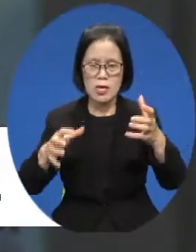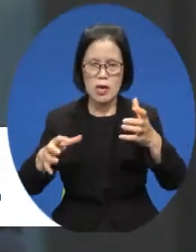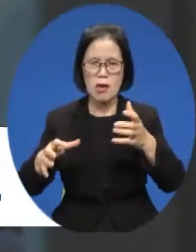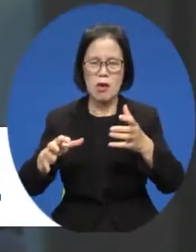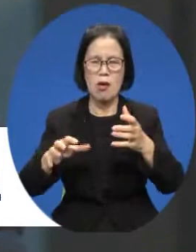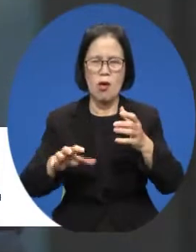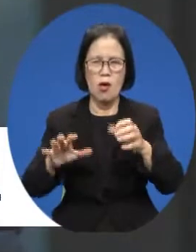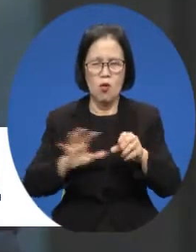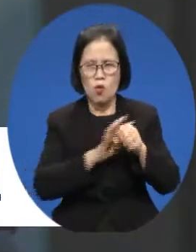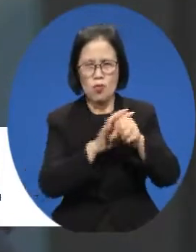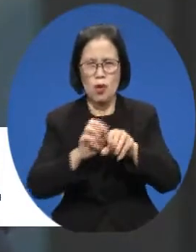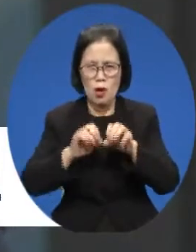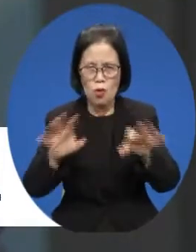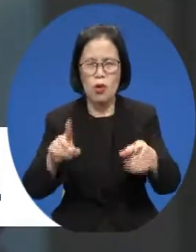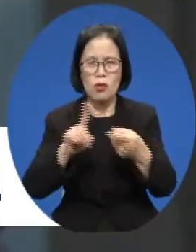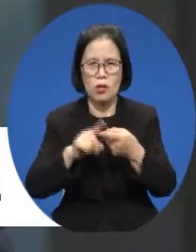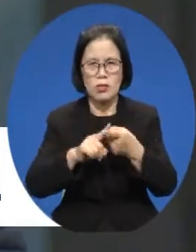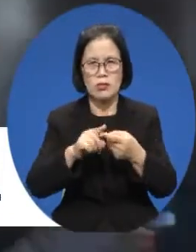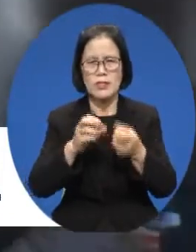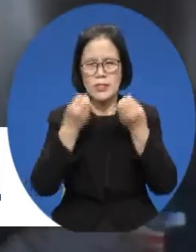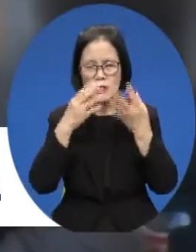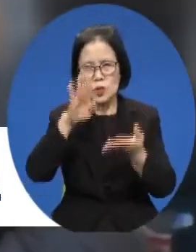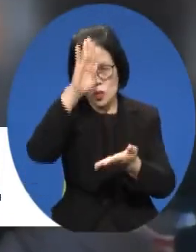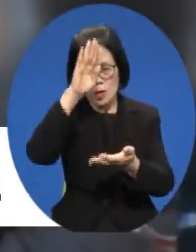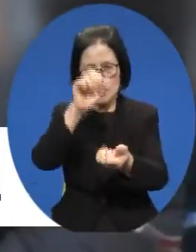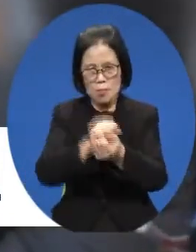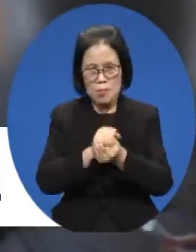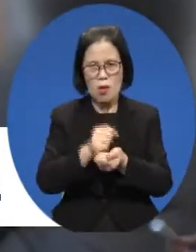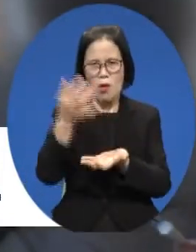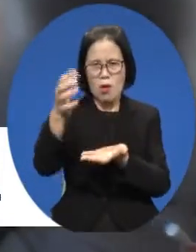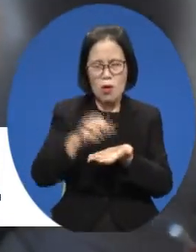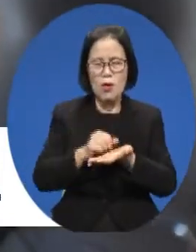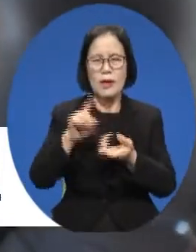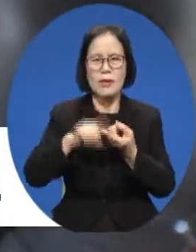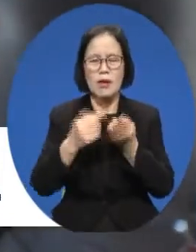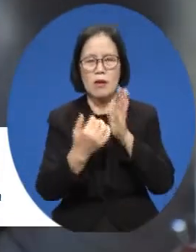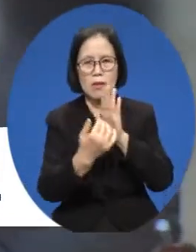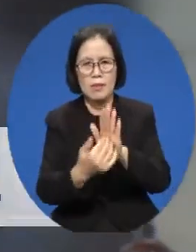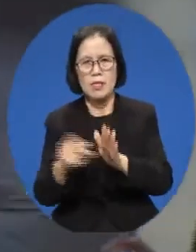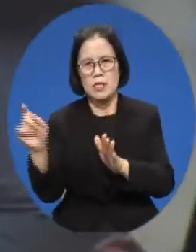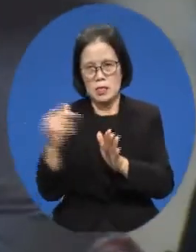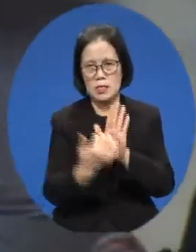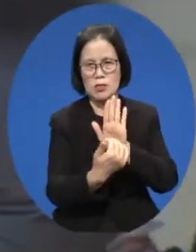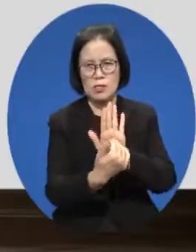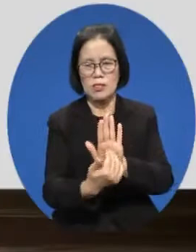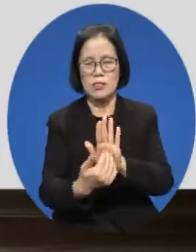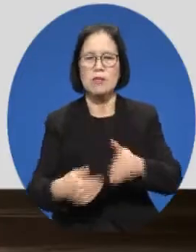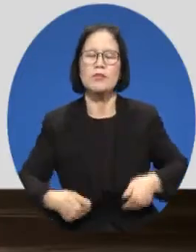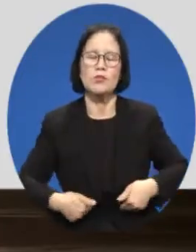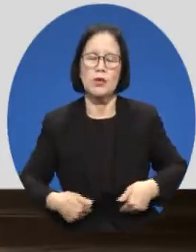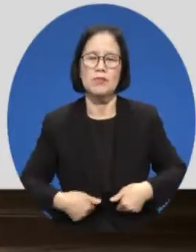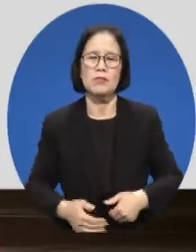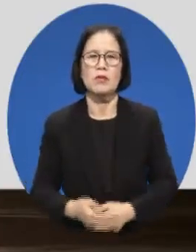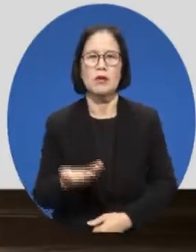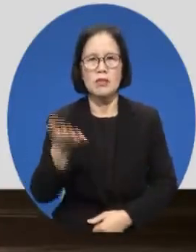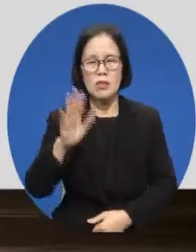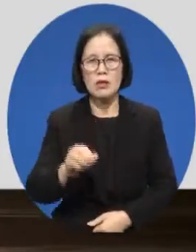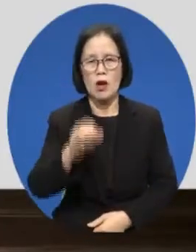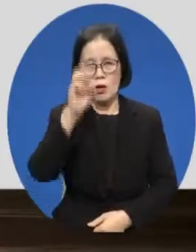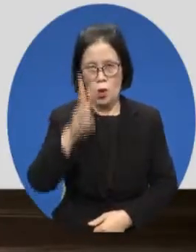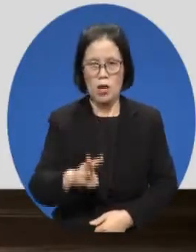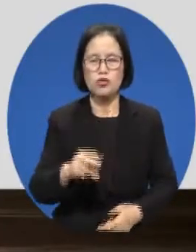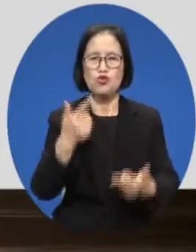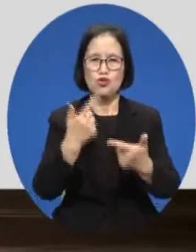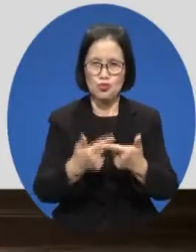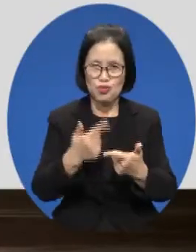코럴 아이구 된 신종 감염병 유입에 대해 위한 7 속한 대처가 요구되고 있습니다 그러나 광주와 부산 등